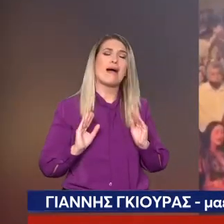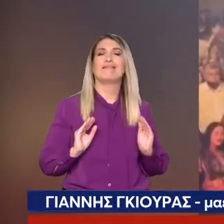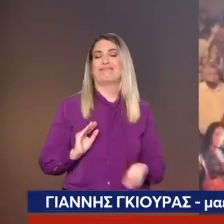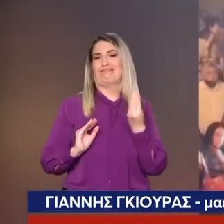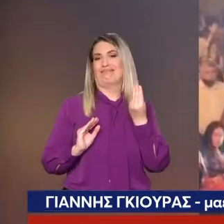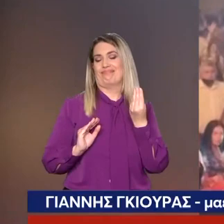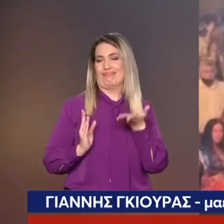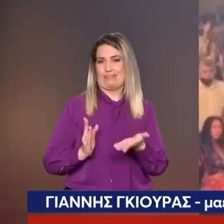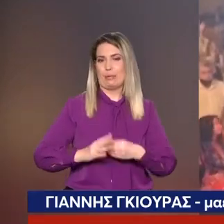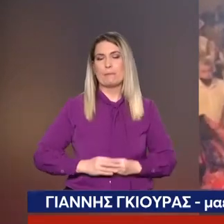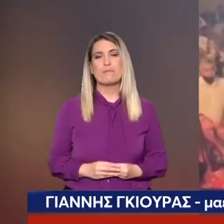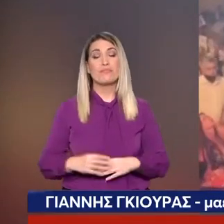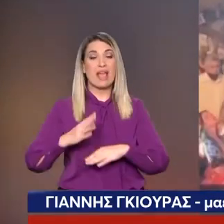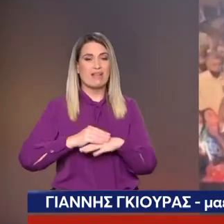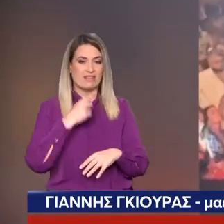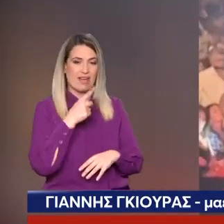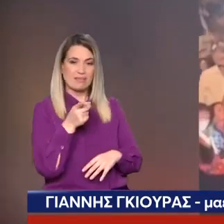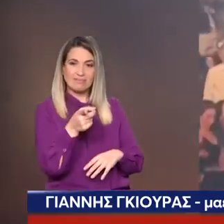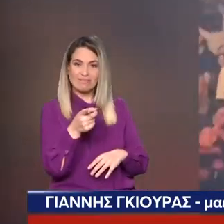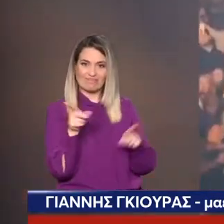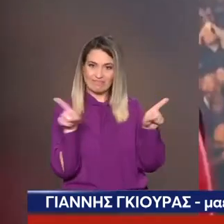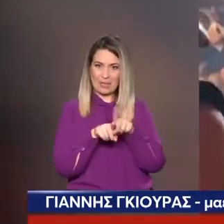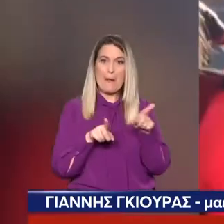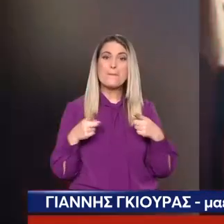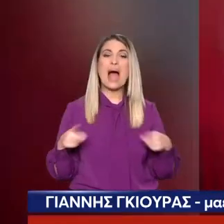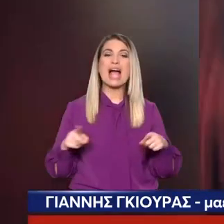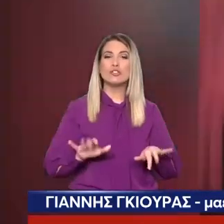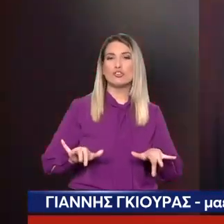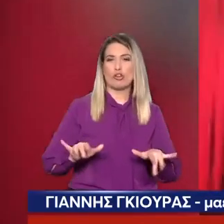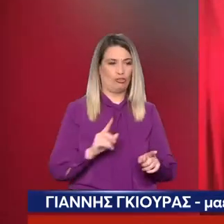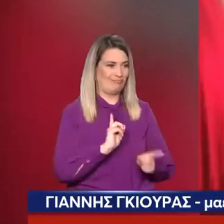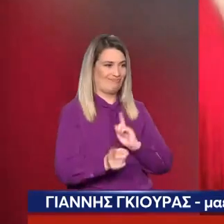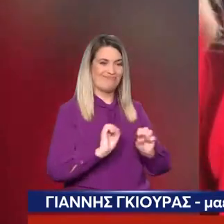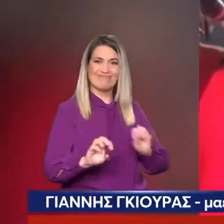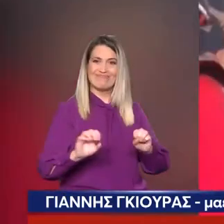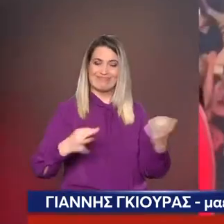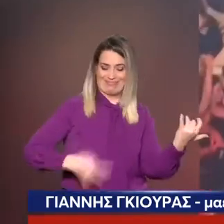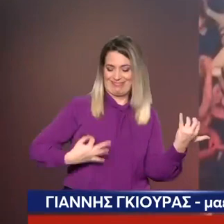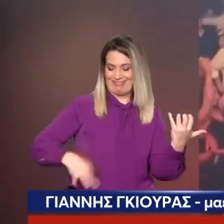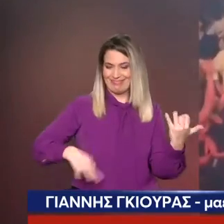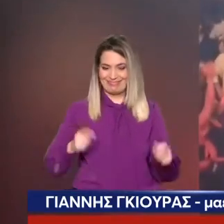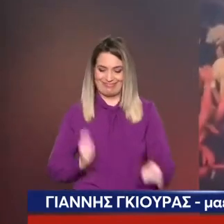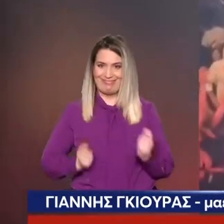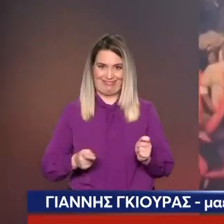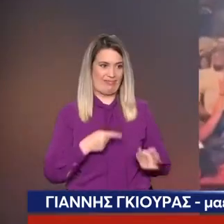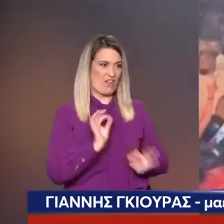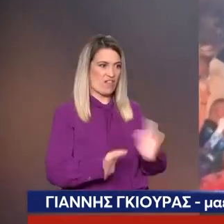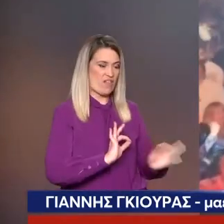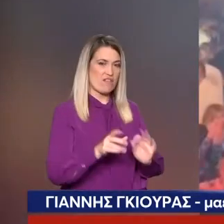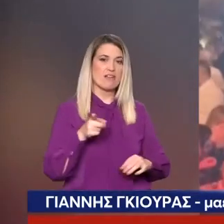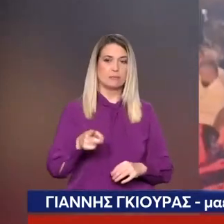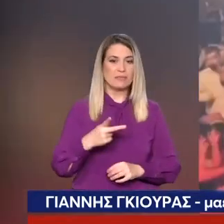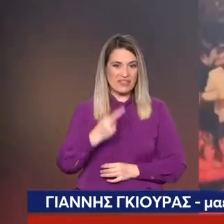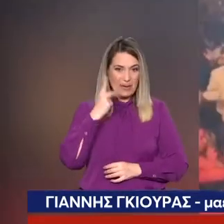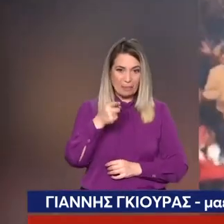περιγράφει ο κύριος Γιούρας αυτό που έζησε δίπλα του. Εδώ λοιπόν είναι ίσως η μόνη φορά που βλέπουμε τον Βασίλη Καρά να είναι